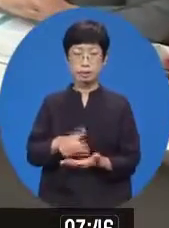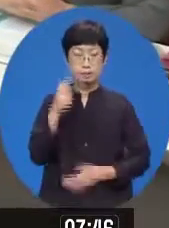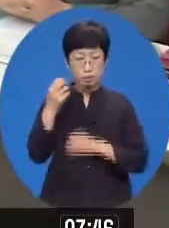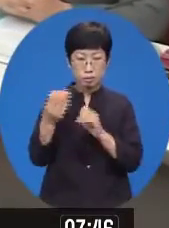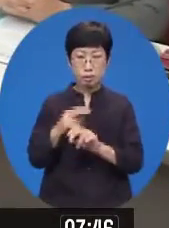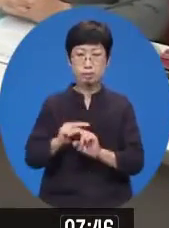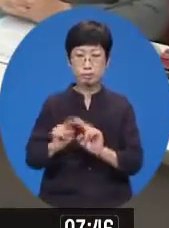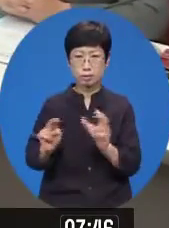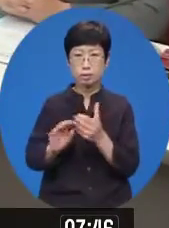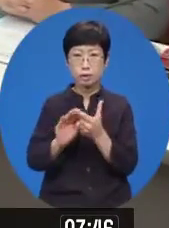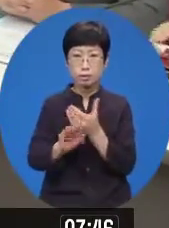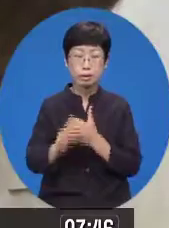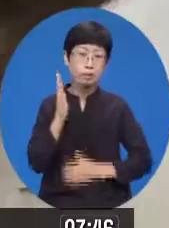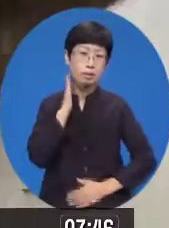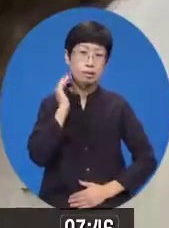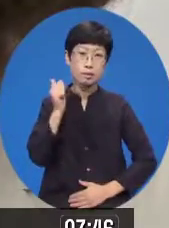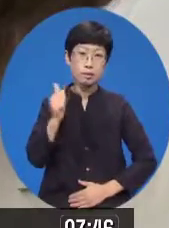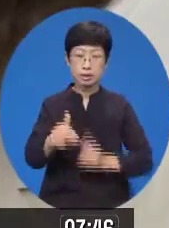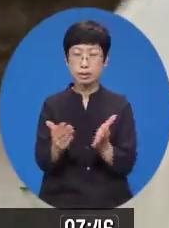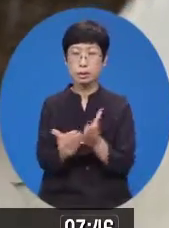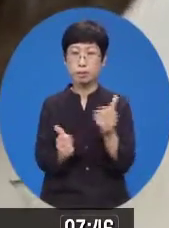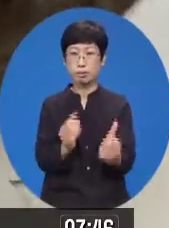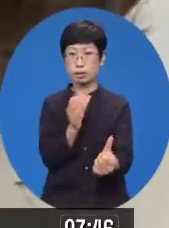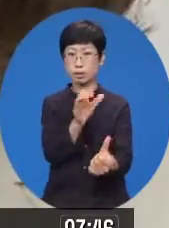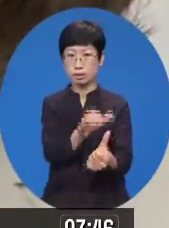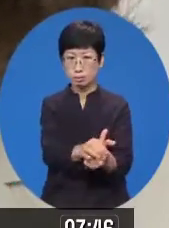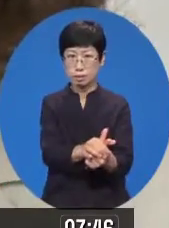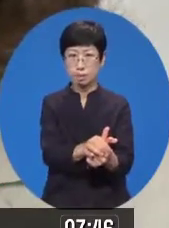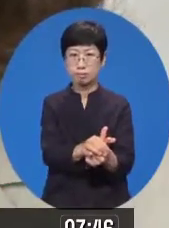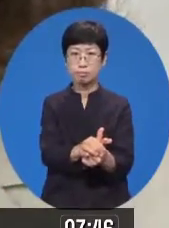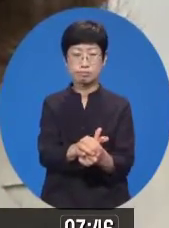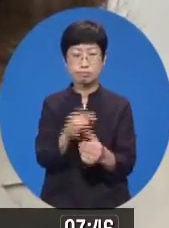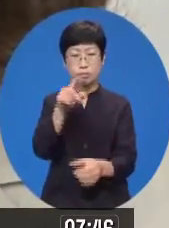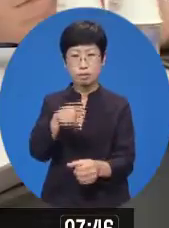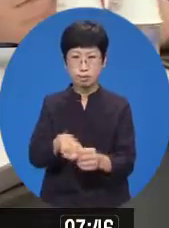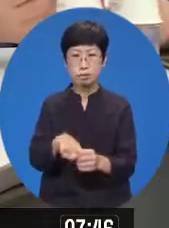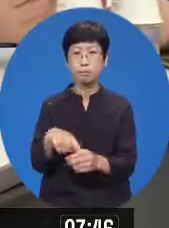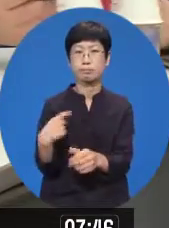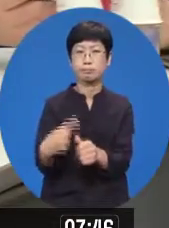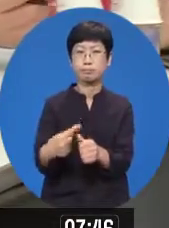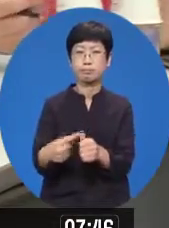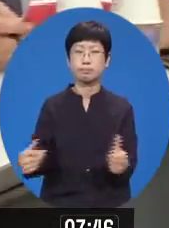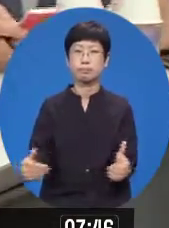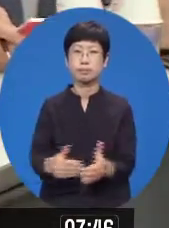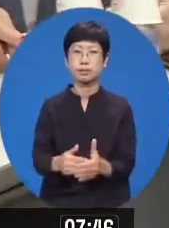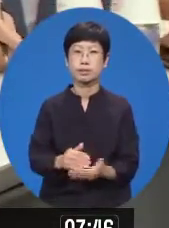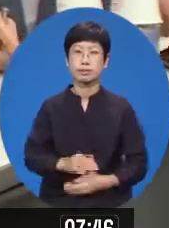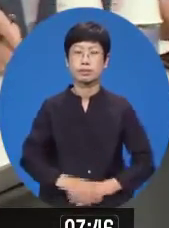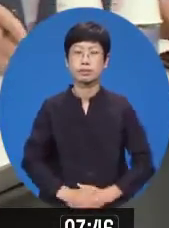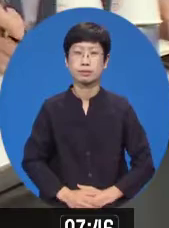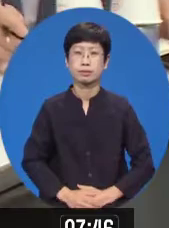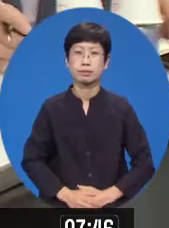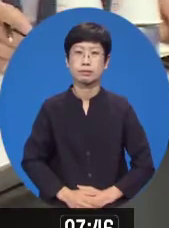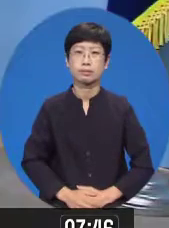뒤 대통령이 장관 임명을 강행하는 수순을 밟으려는 것이라며 여권을 맹공했습니다.